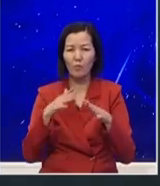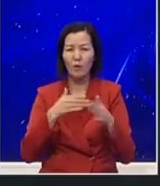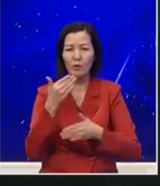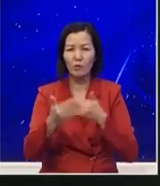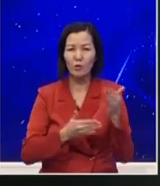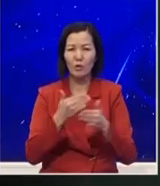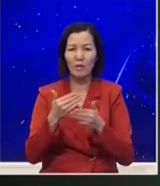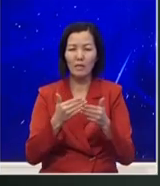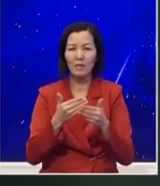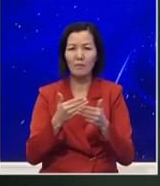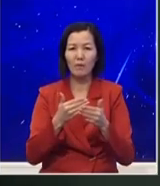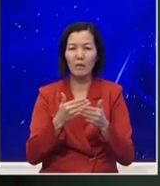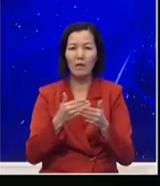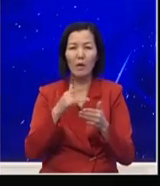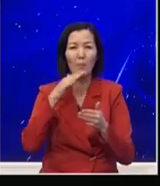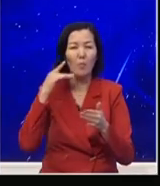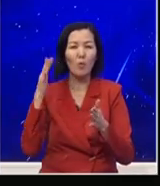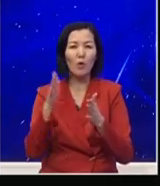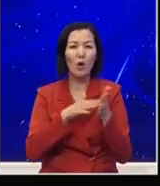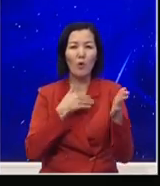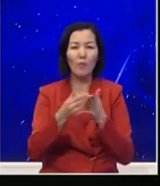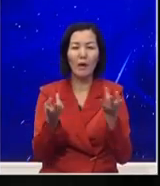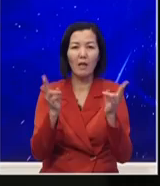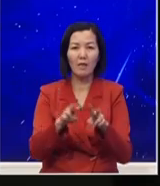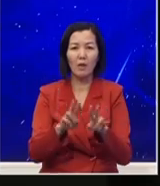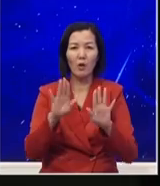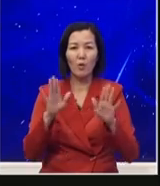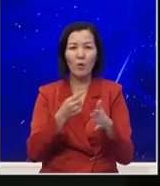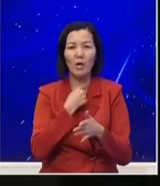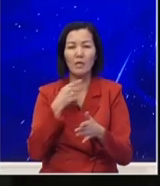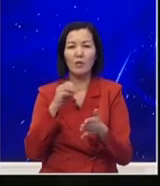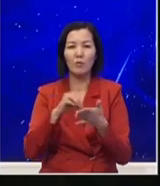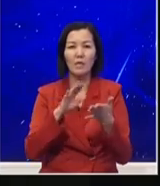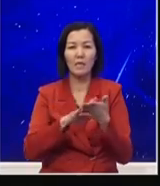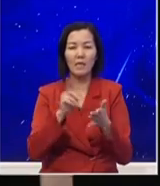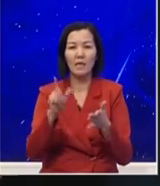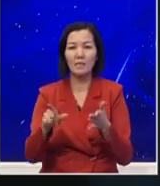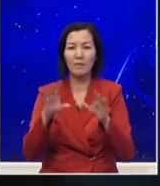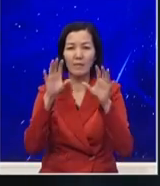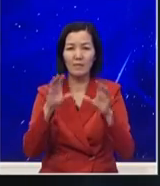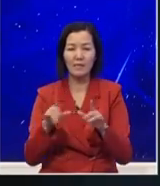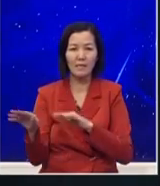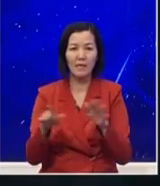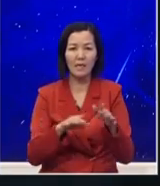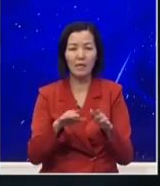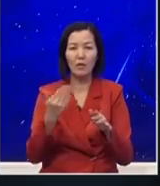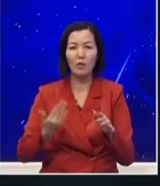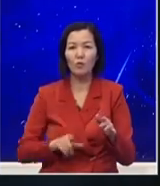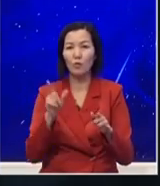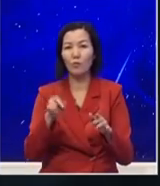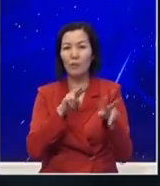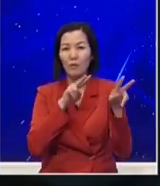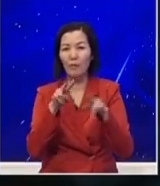жерлерде белгіні бояумен қалдырып отырған. Оқиға Талдықорғанда тіркелген. Азаматтың заңсыз әрекетін тұрғынның бірі